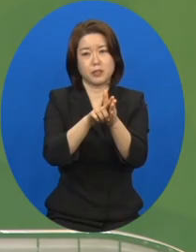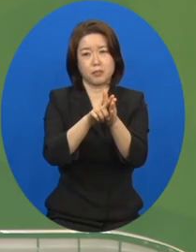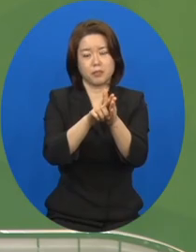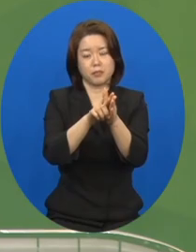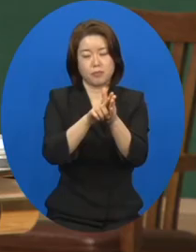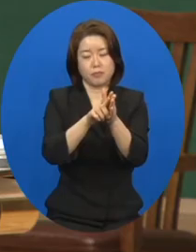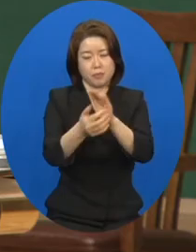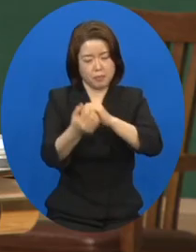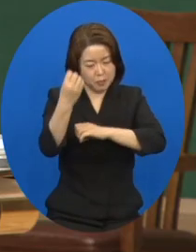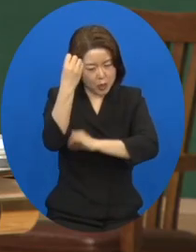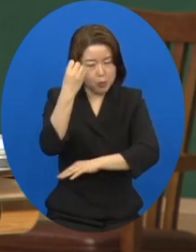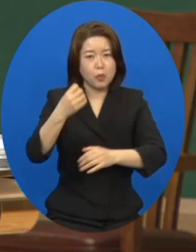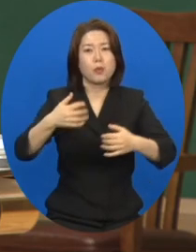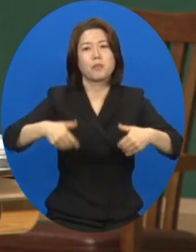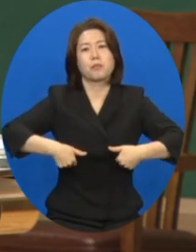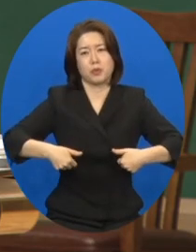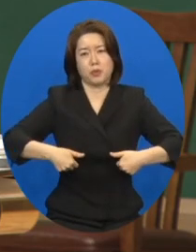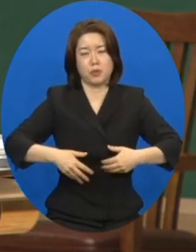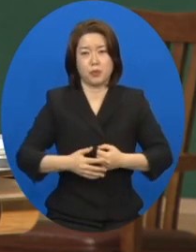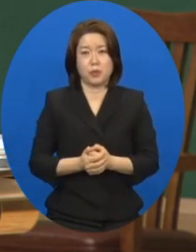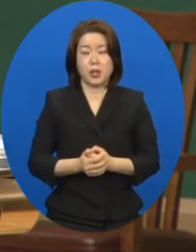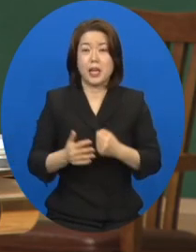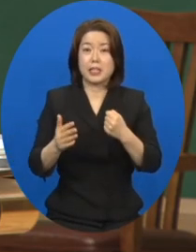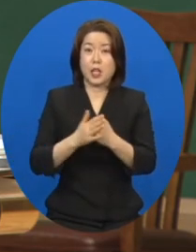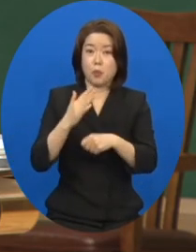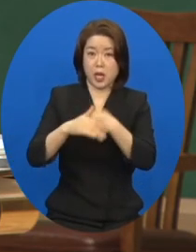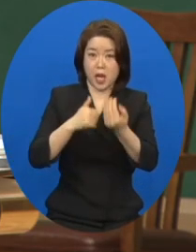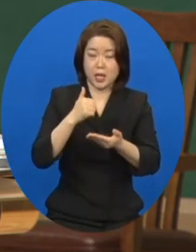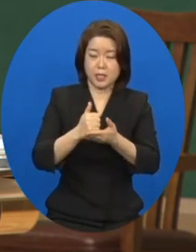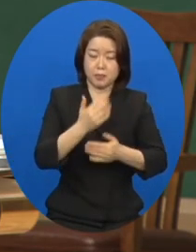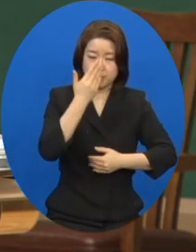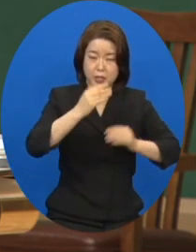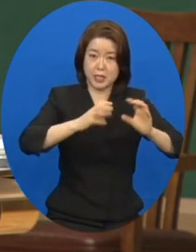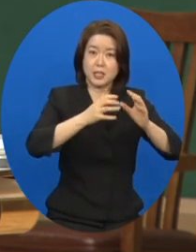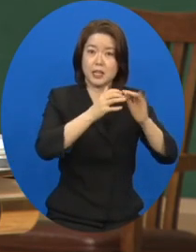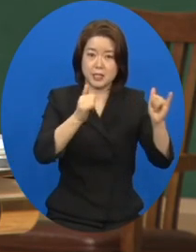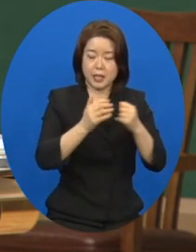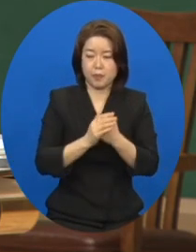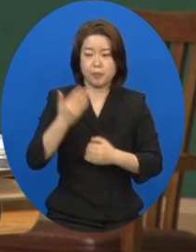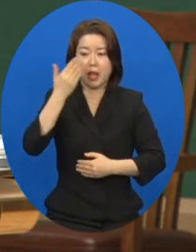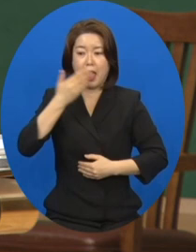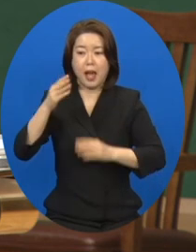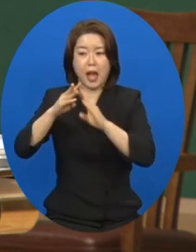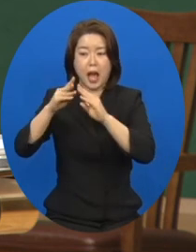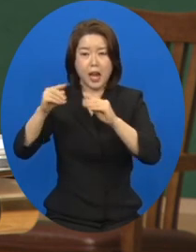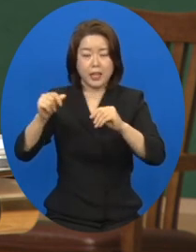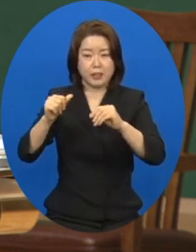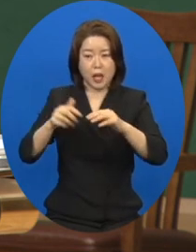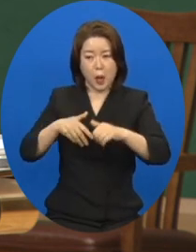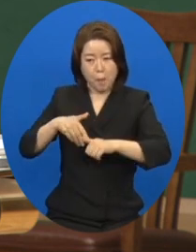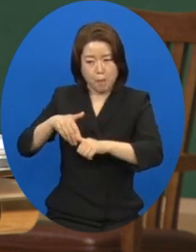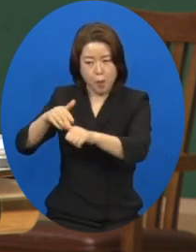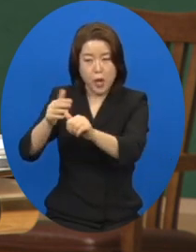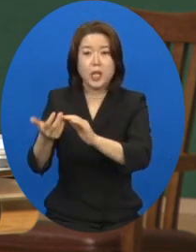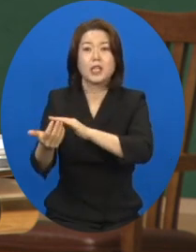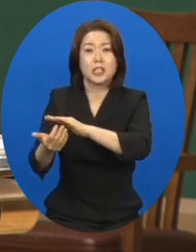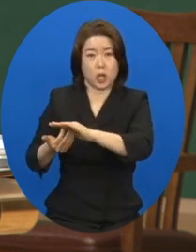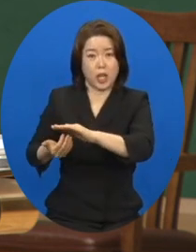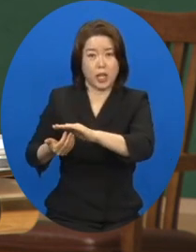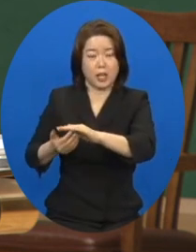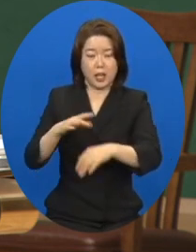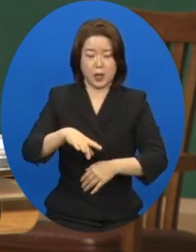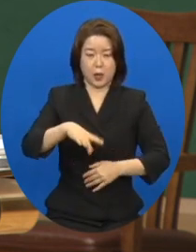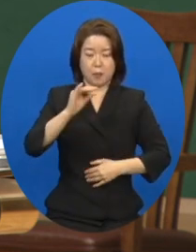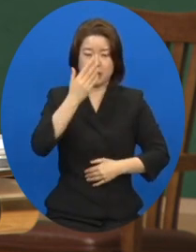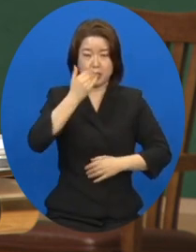전제되어야 합니다. 그래서 하나님께서 이스라엘 백성을 가나안 땅에 들여보내시기 전에 먼저